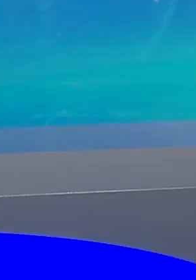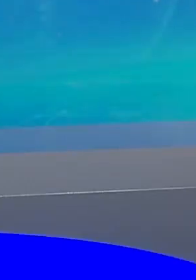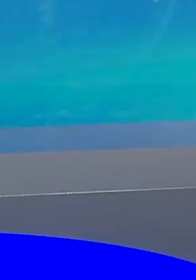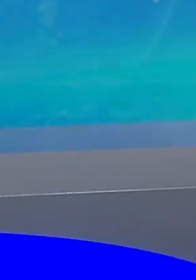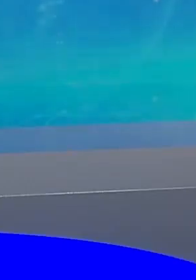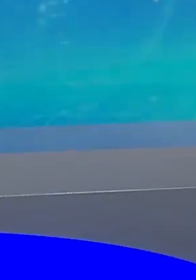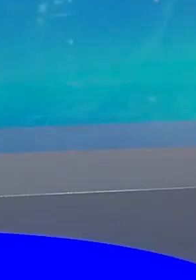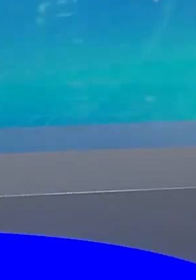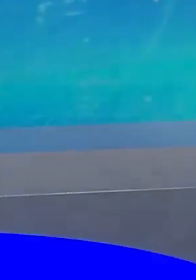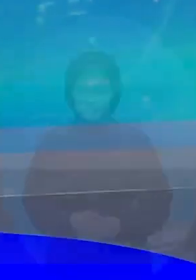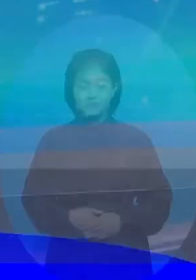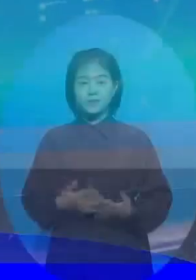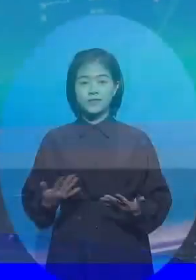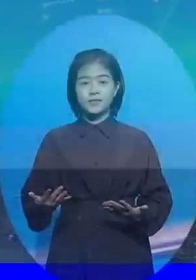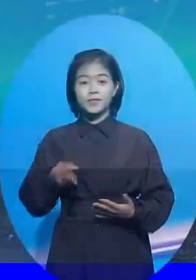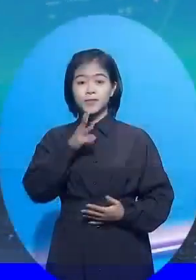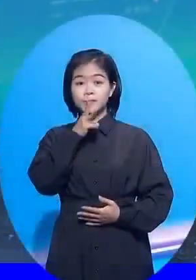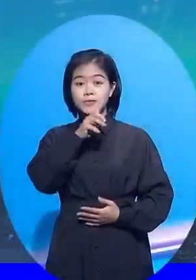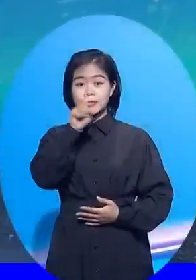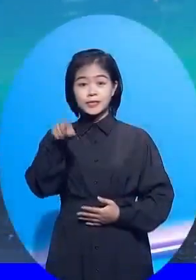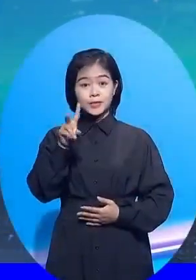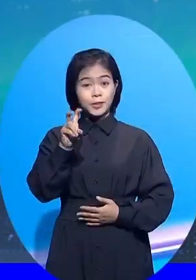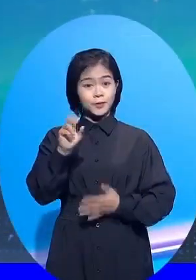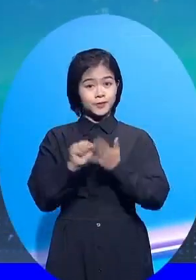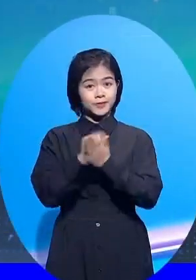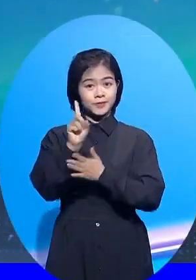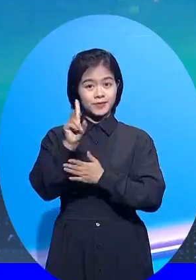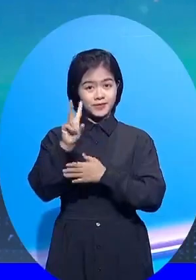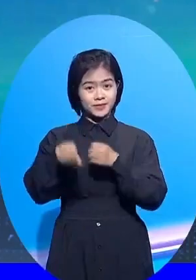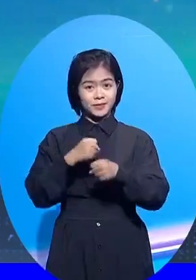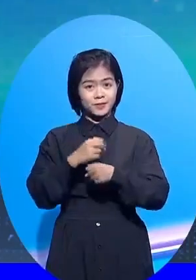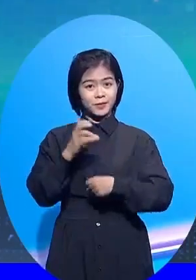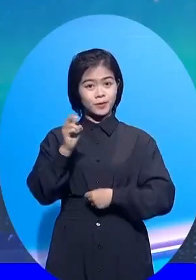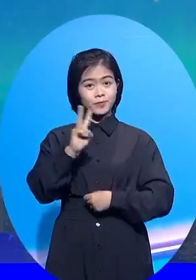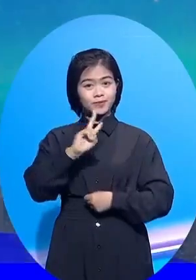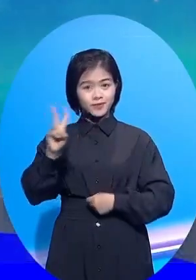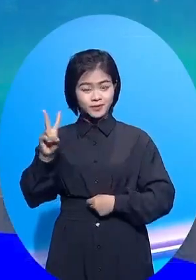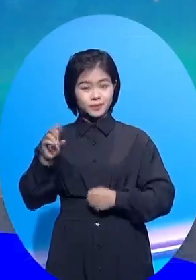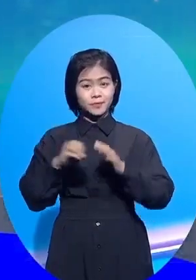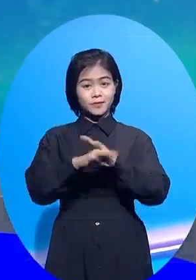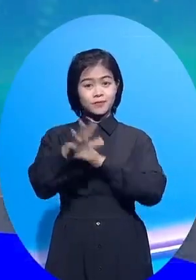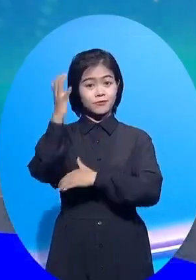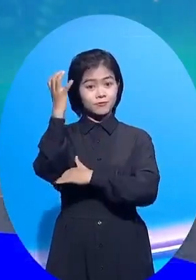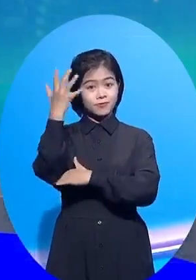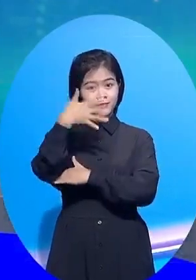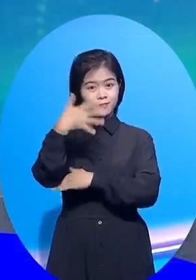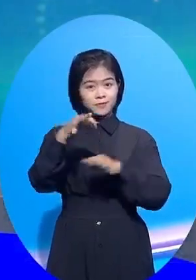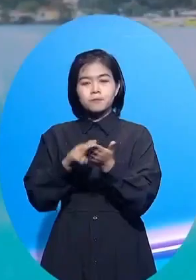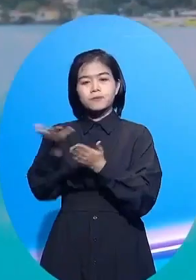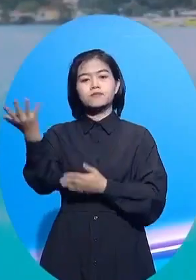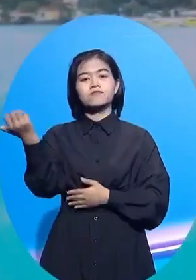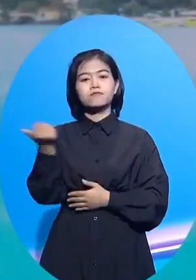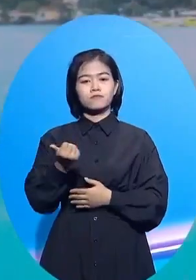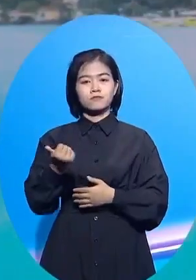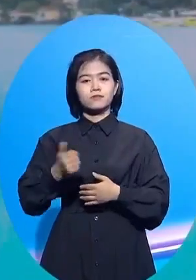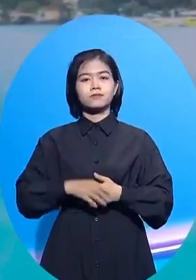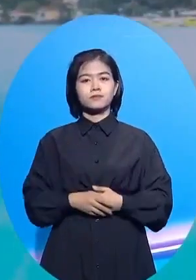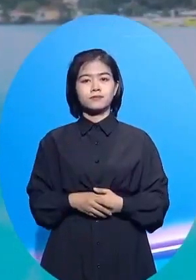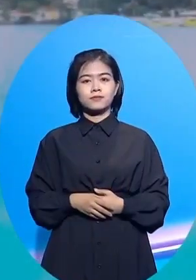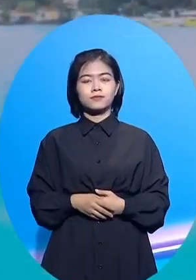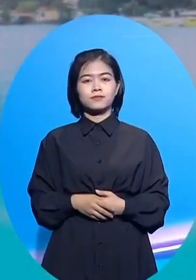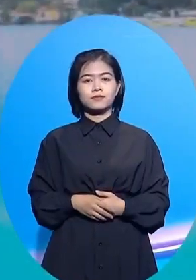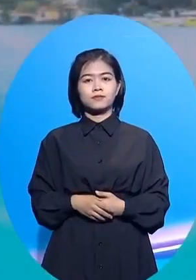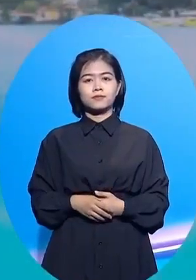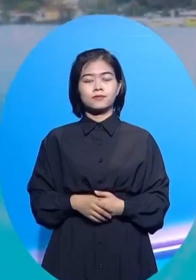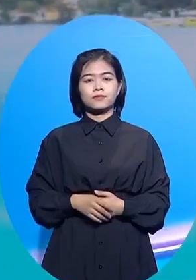chào quý vị. Hôm nay thứ ba ngày 20 tháng 12 năm 2022. Mời quý vị theo dõi bản tin buổi trưa của Đài Truyền hình Thành phố Hồ Chí Minh. Vòng